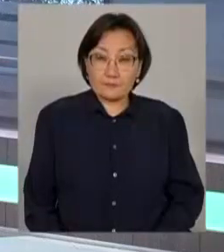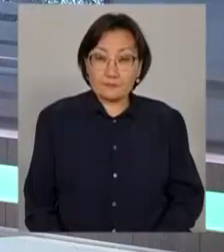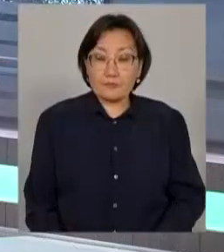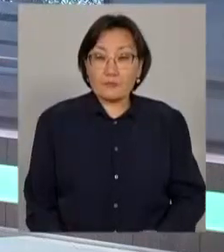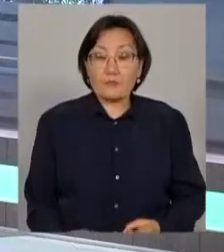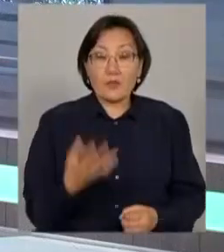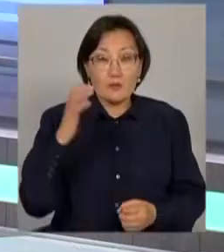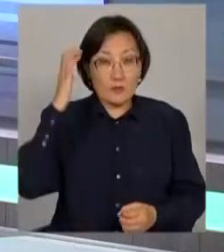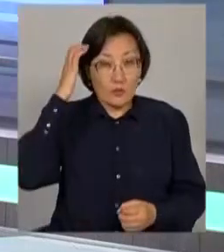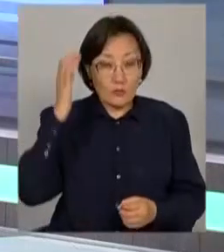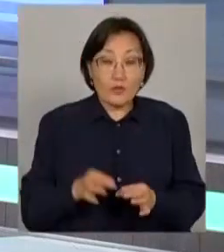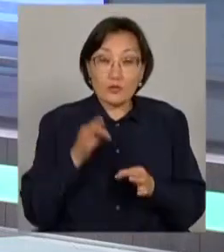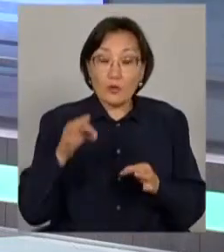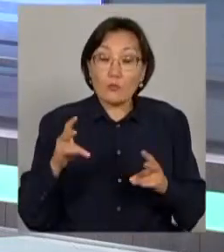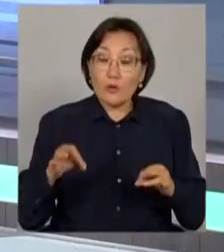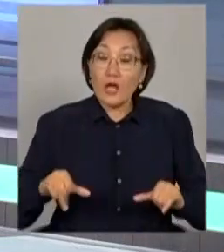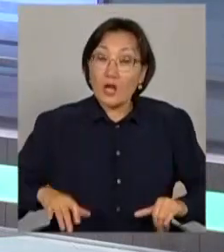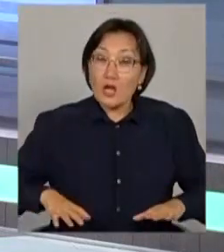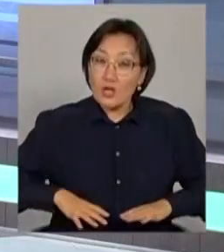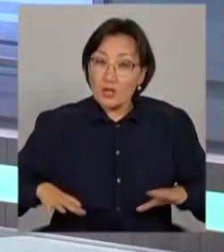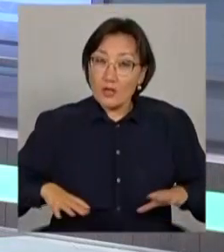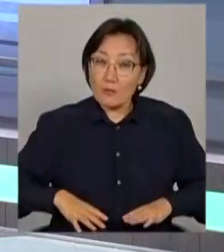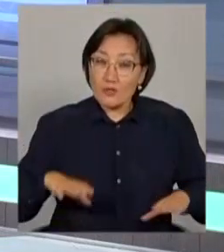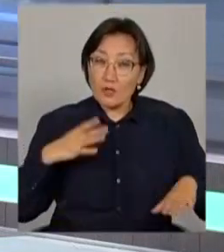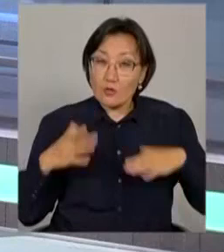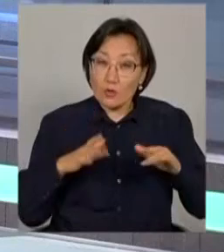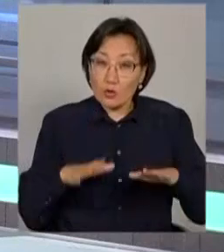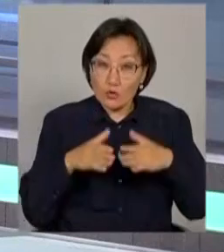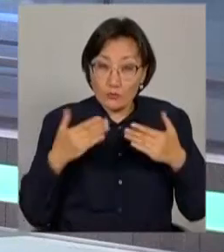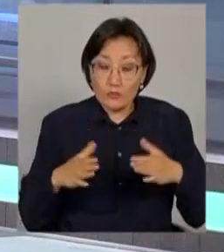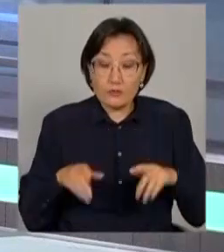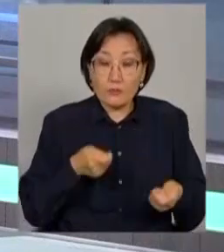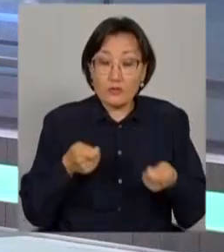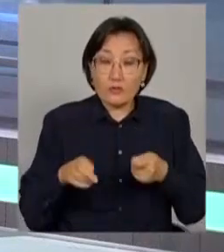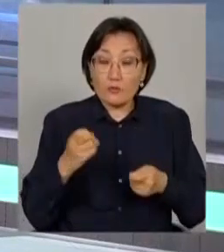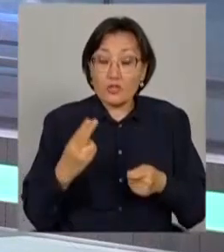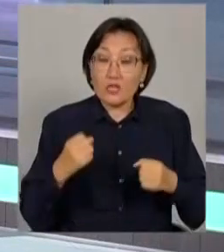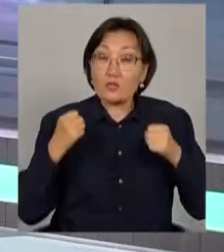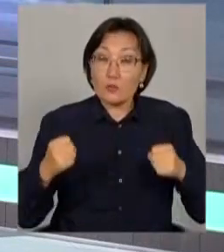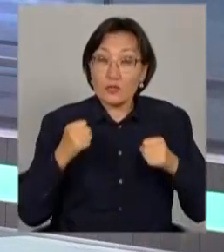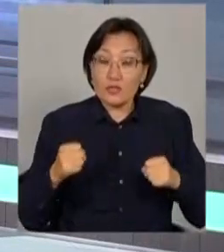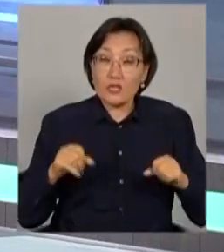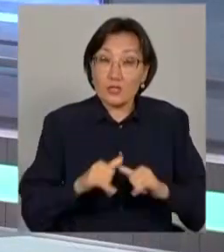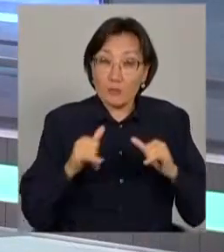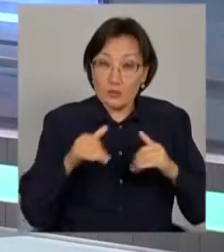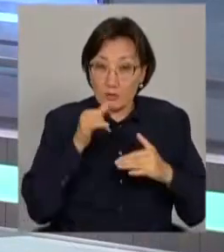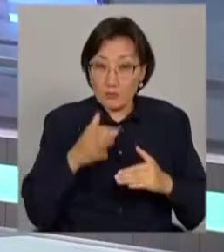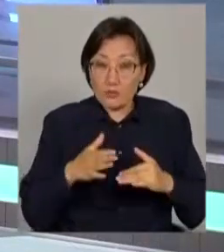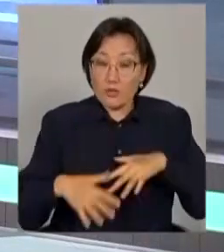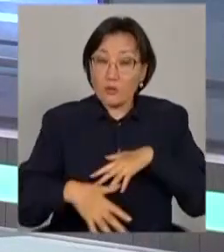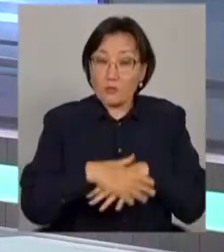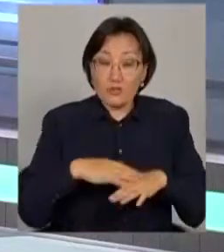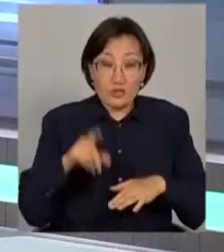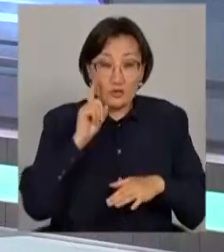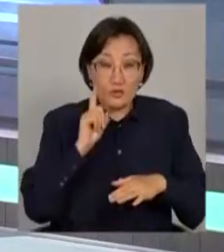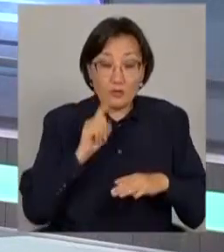Мұнайлы өлкеміз, бірақ ипподром жоқ. Осылай шағым білдірген атбегілер жергілікті билік ұлттық спортты дамытуға қауқарсыз дейді. Жұрт уақытша болса